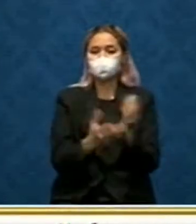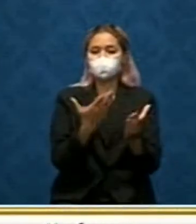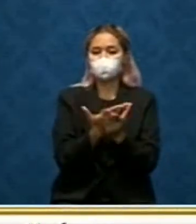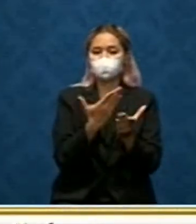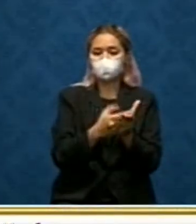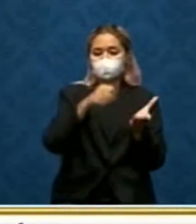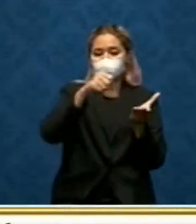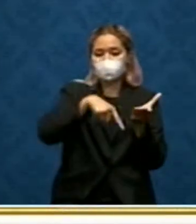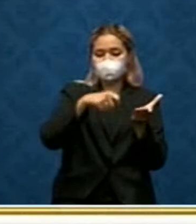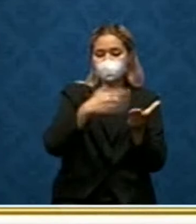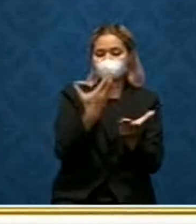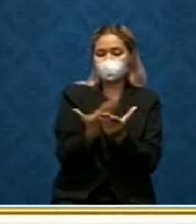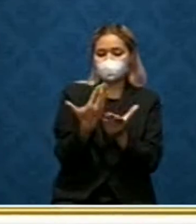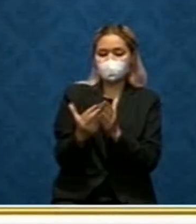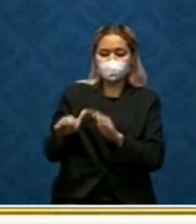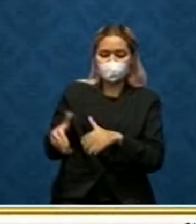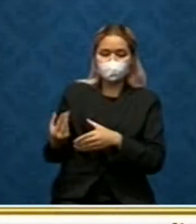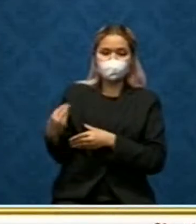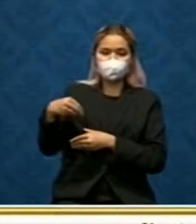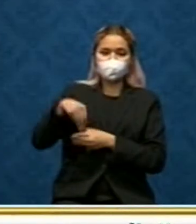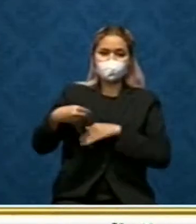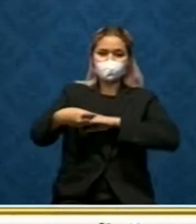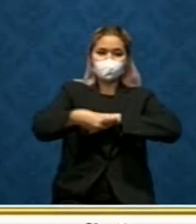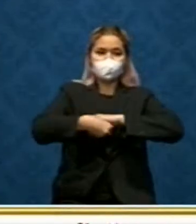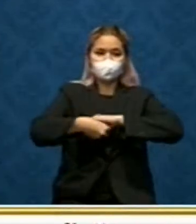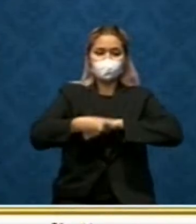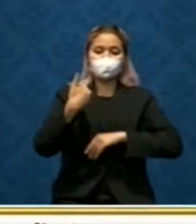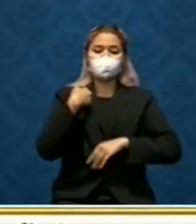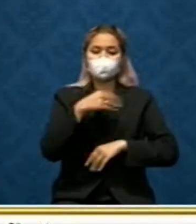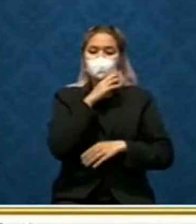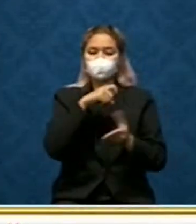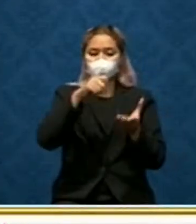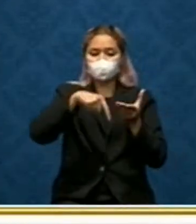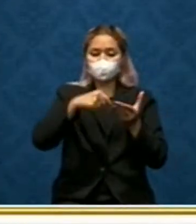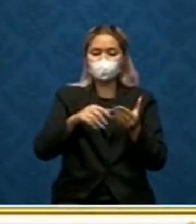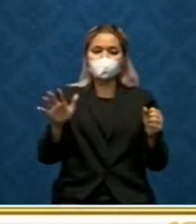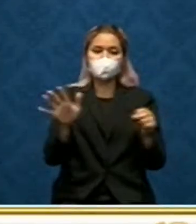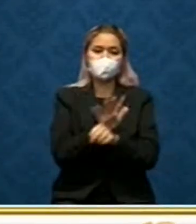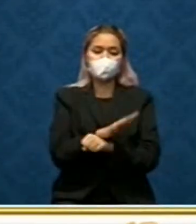กน่นต่าง กินน่นทนั้นแถนทจะซ่มสมบูณ์ไม่ซอม